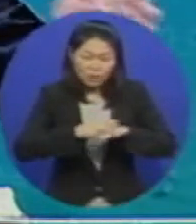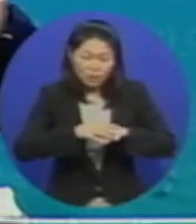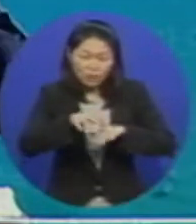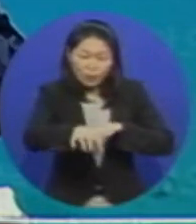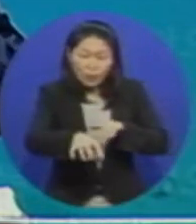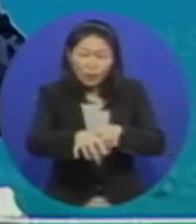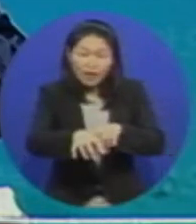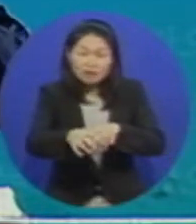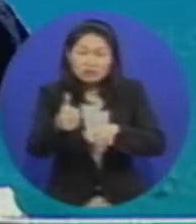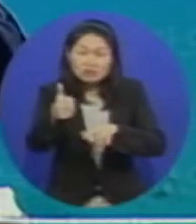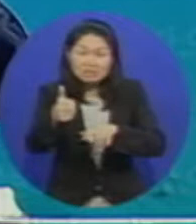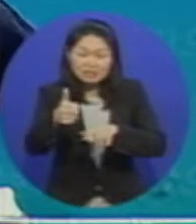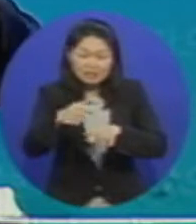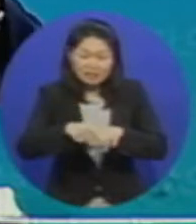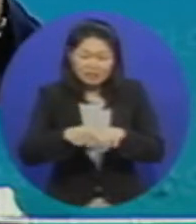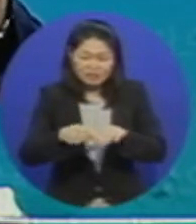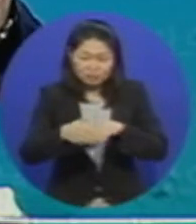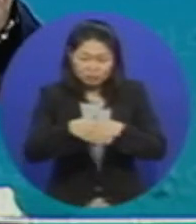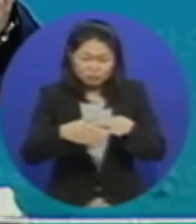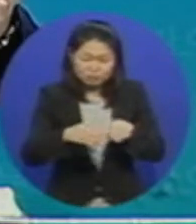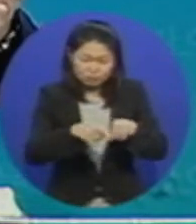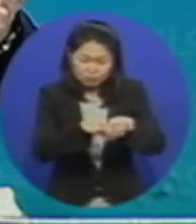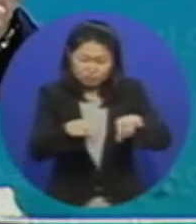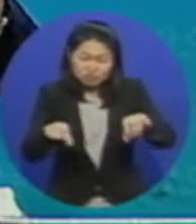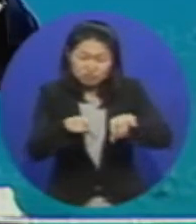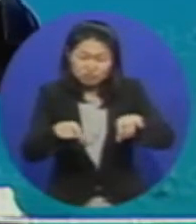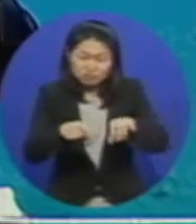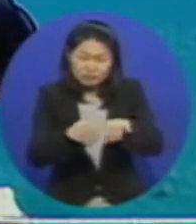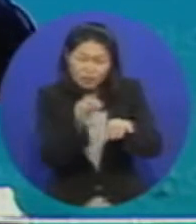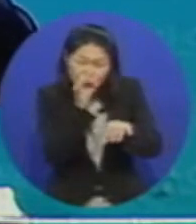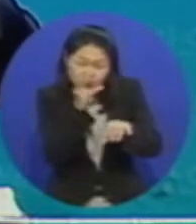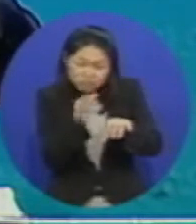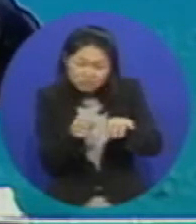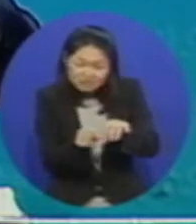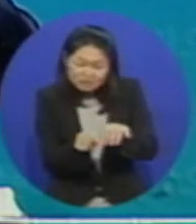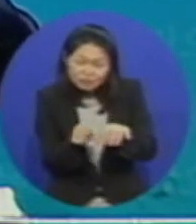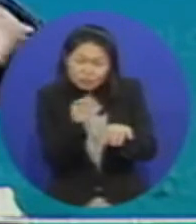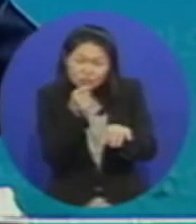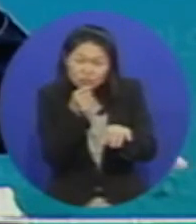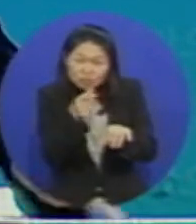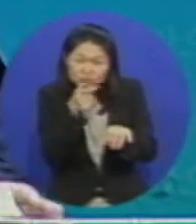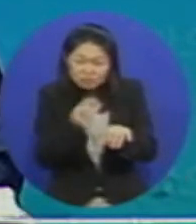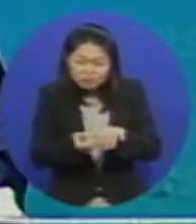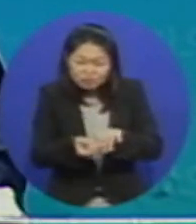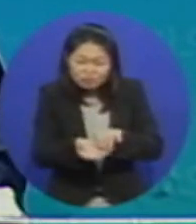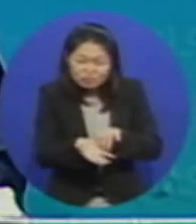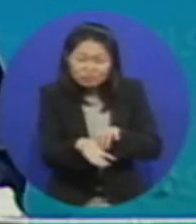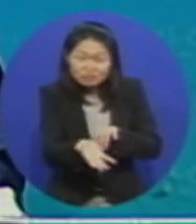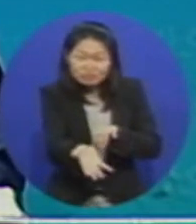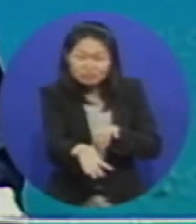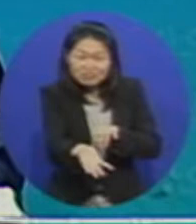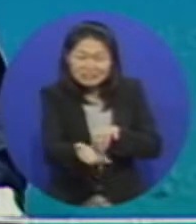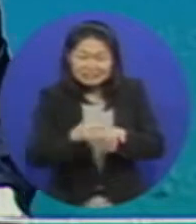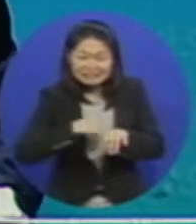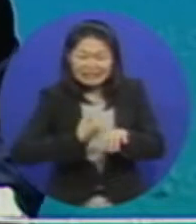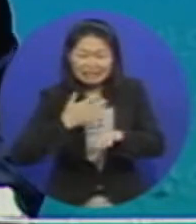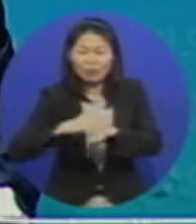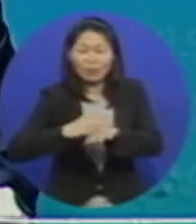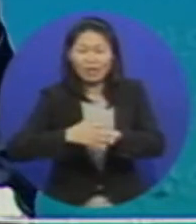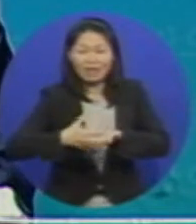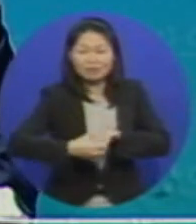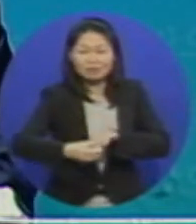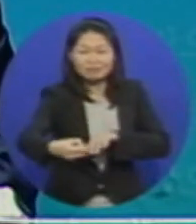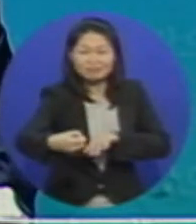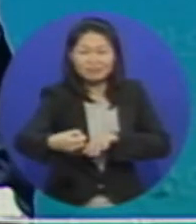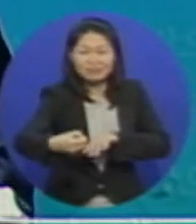그 논둑을 터 가지고 그 받아도 물을 다 자기 논에 다가 그냥 뽑아 버리는 거에요 농사 짓는